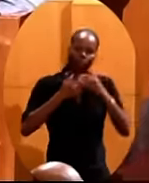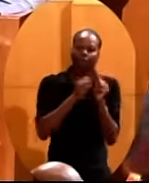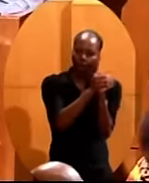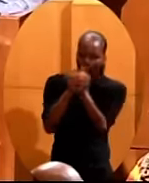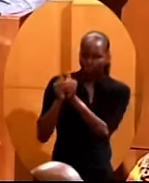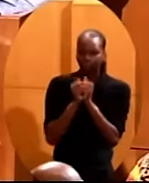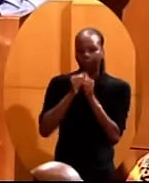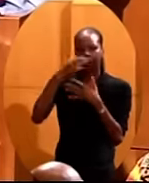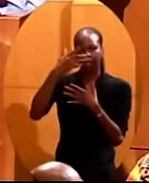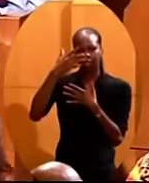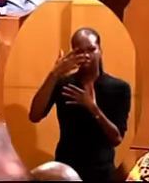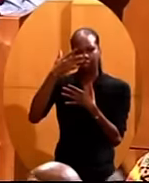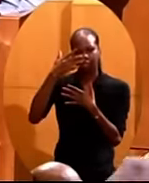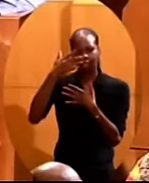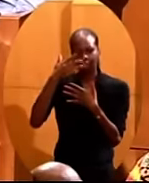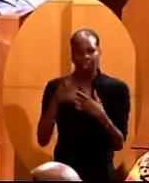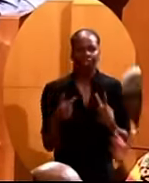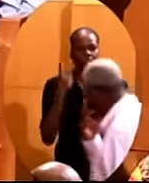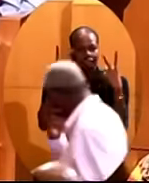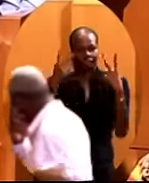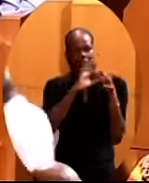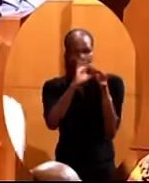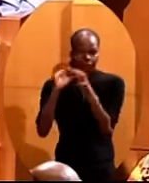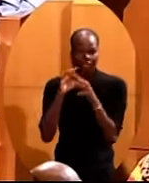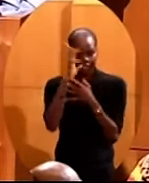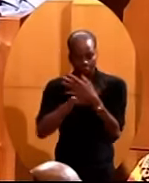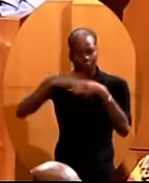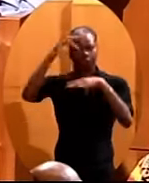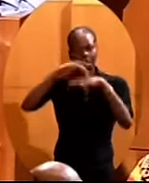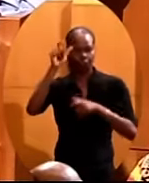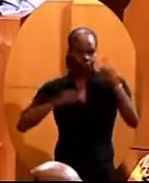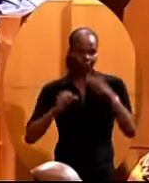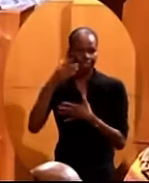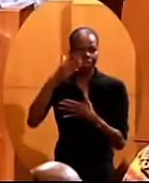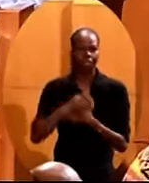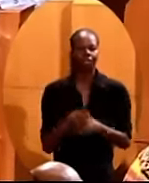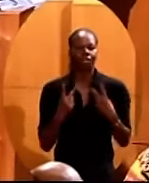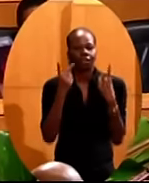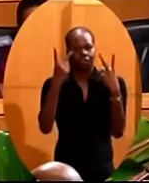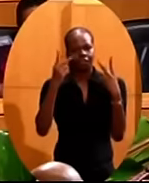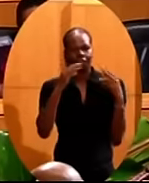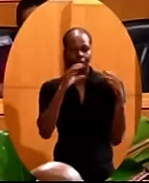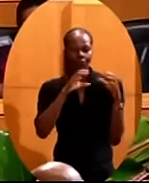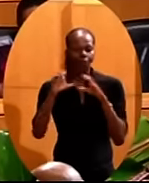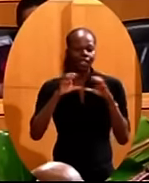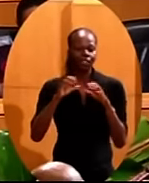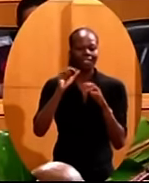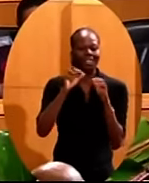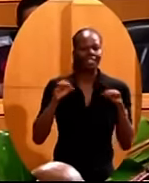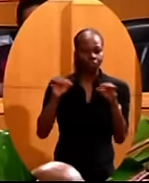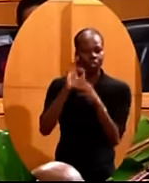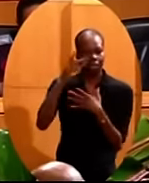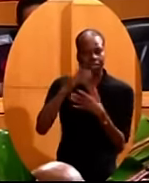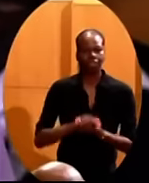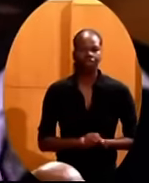la Martinique vive l'unité retrouvée du peuple martinicain vive la collectivité territoriale de